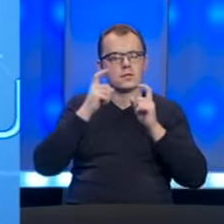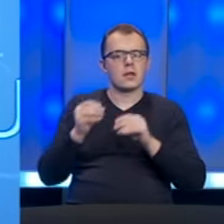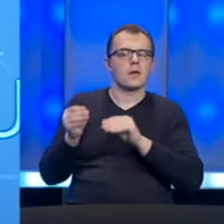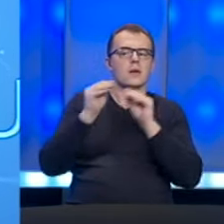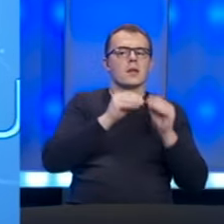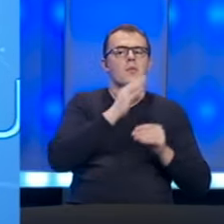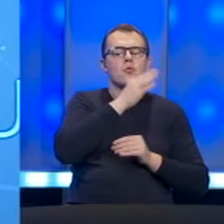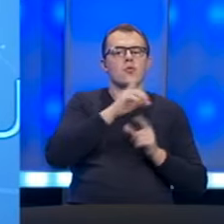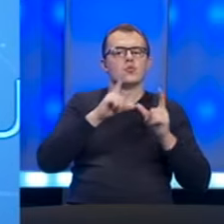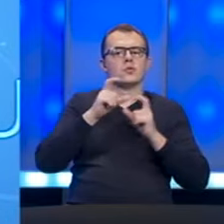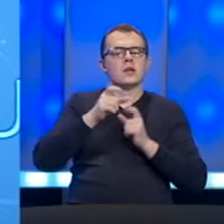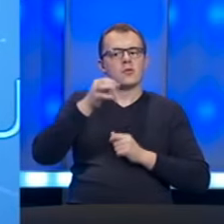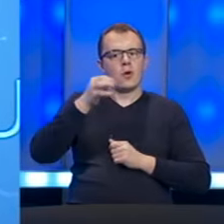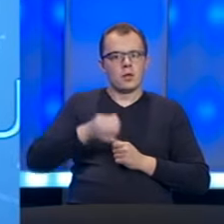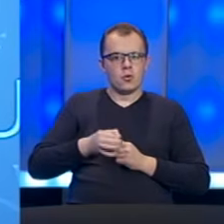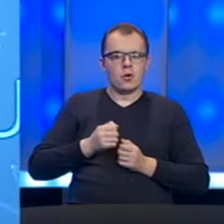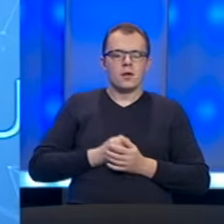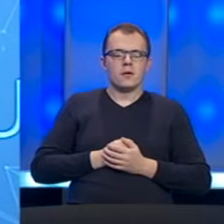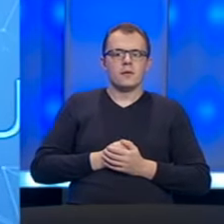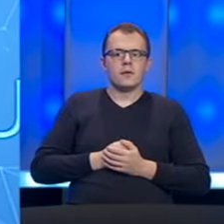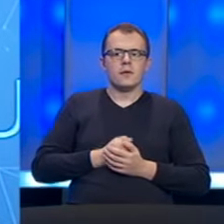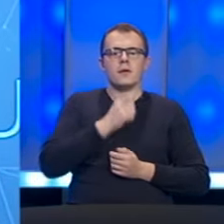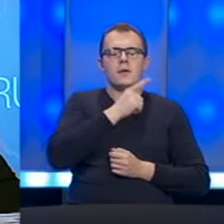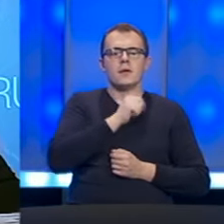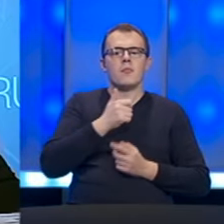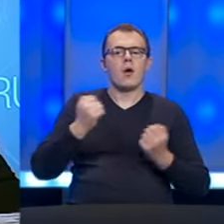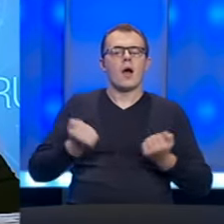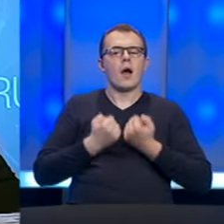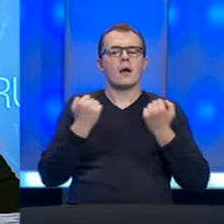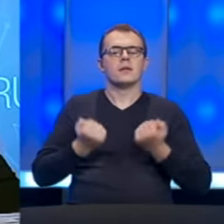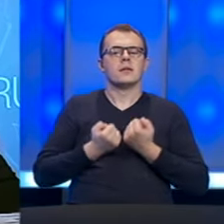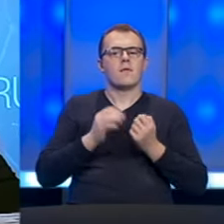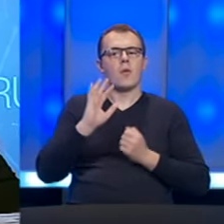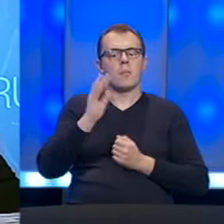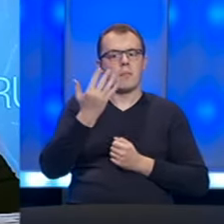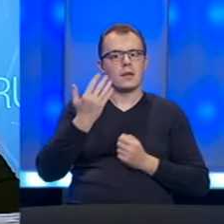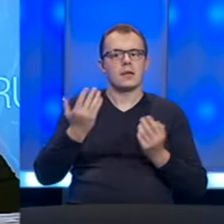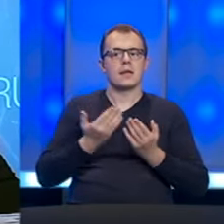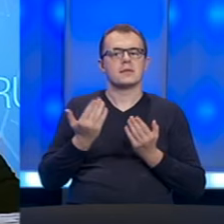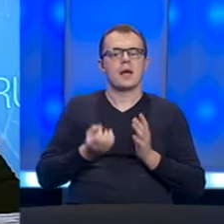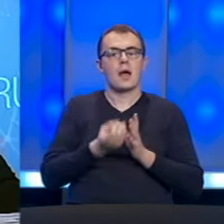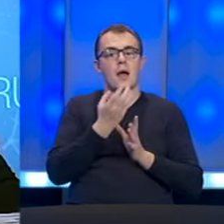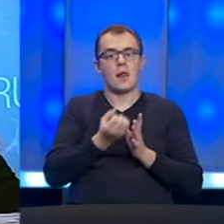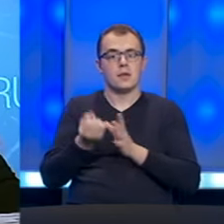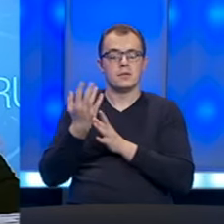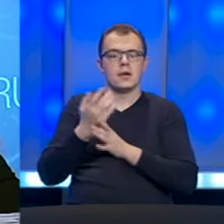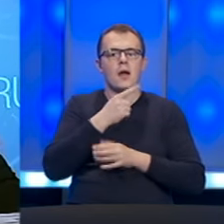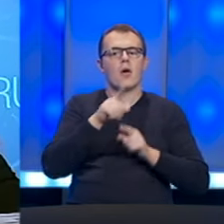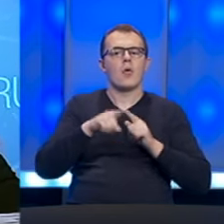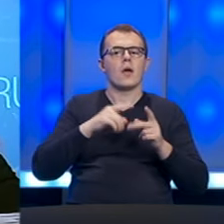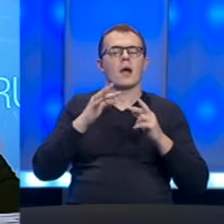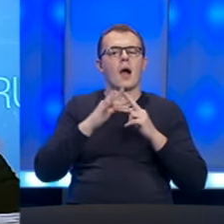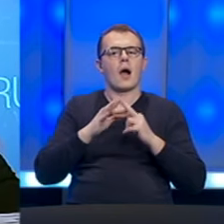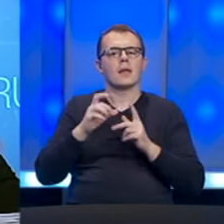do Unsko-sanskog kantona. Tamo je aktivno 15 klastera. Kolega